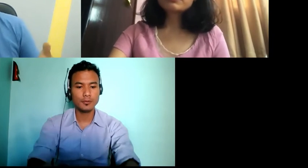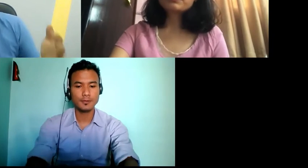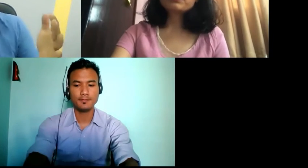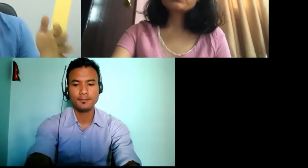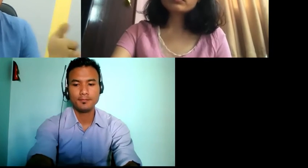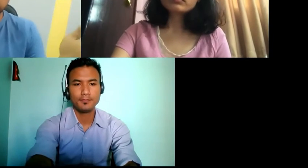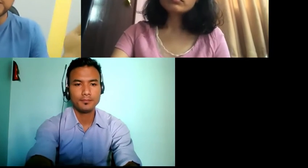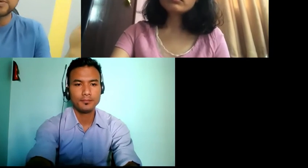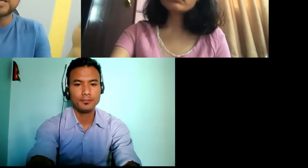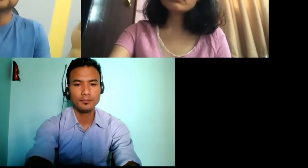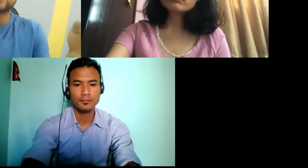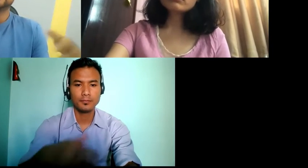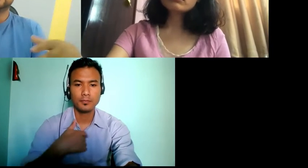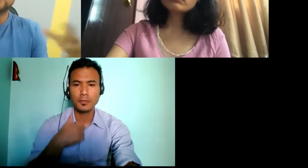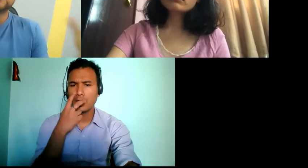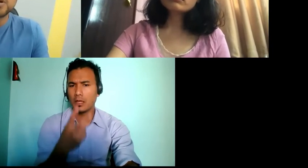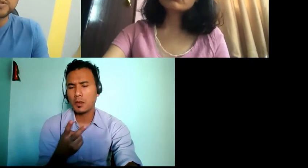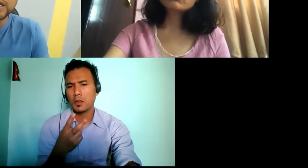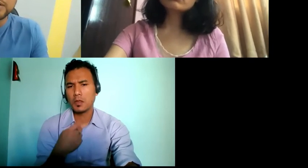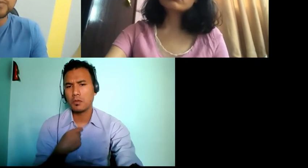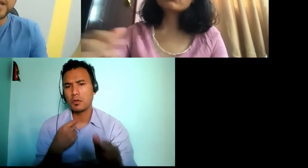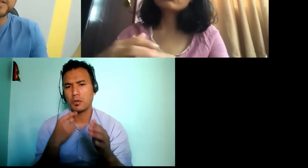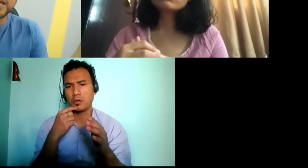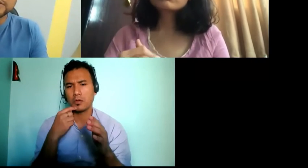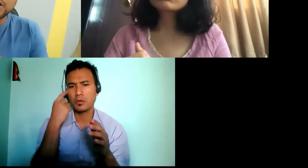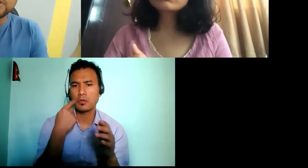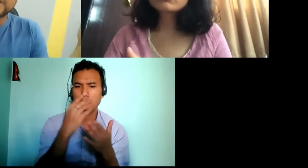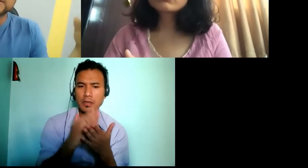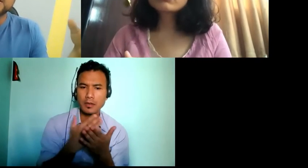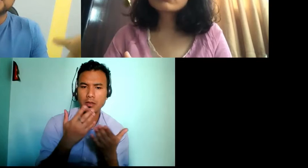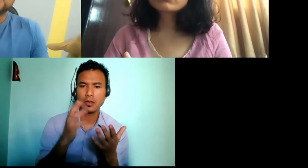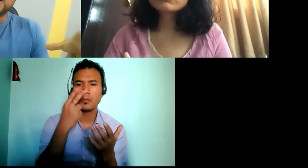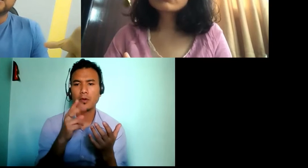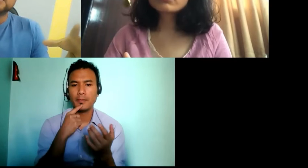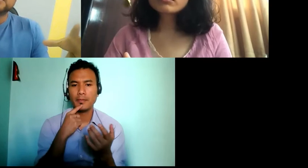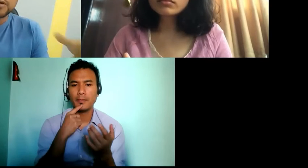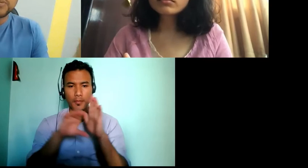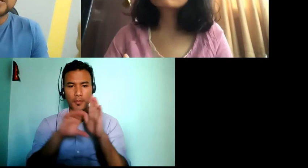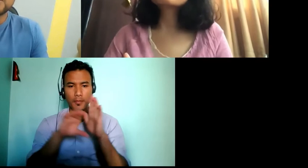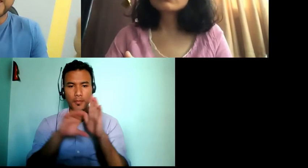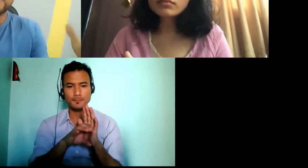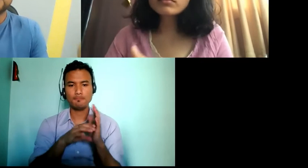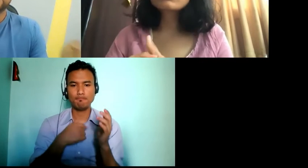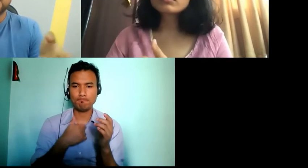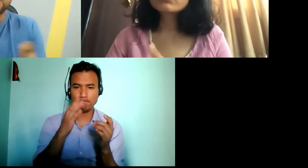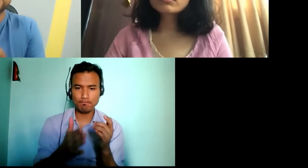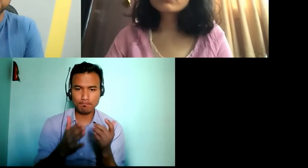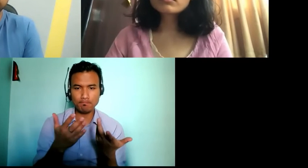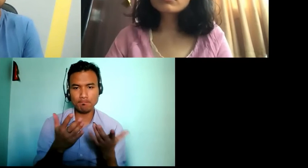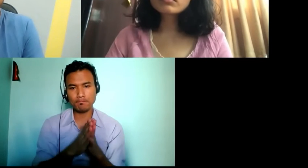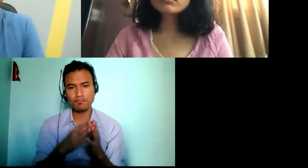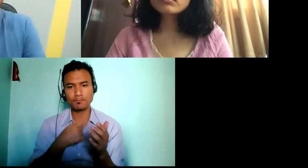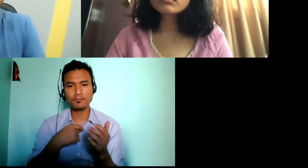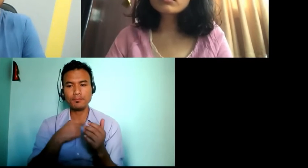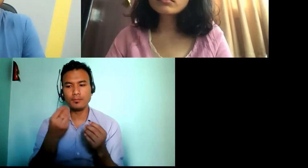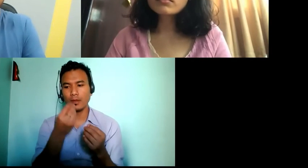अनकन्ट्रारी फेरि त्यस्तै बेलामा मैले यस्तो पनि देखेको छु कि इमोसनल कसैले केही भइराख्दाखेरि चाहिँ कमेन्टमा चाहिँ अथवा बहिनी अथवा भाइ हामी छौँ